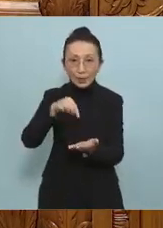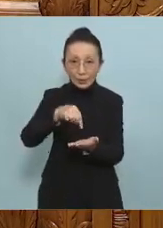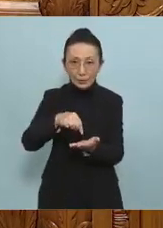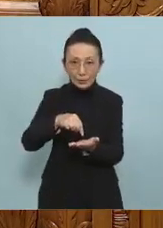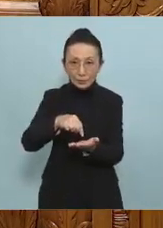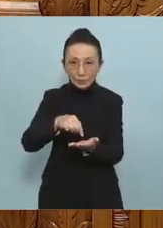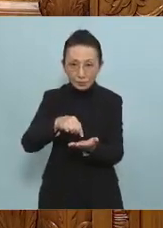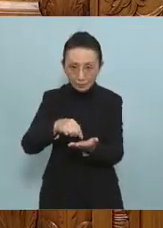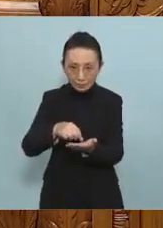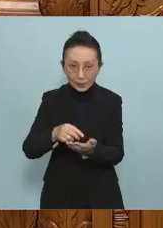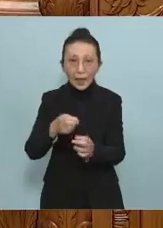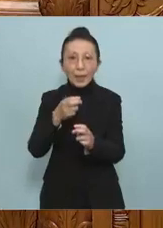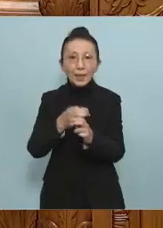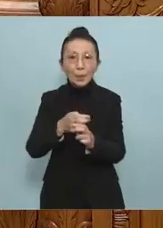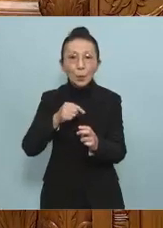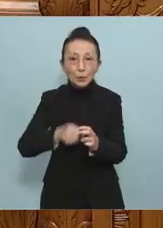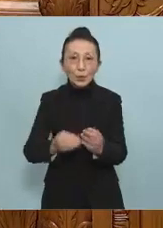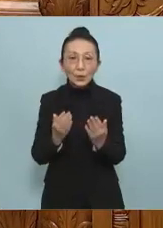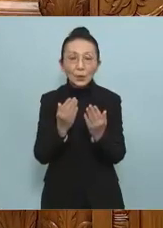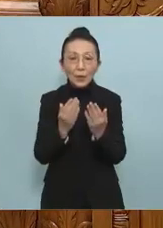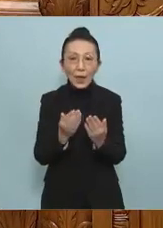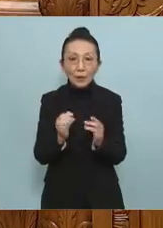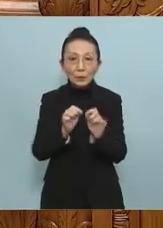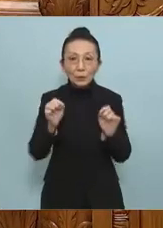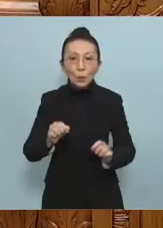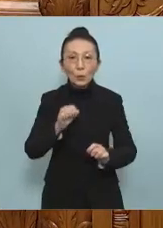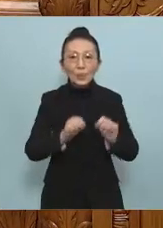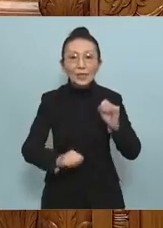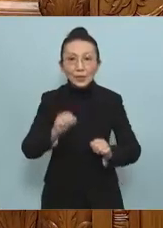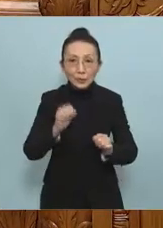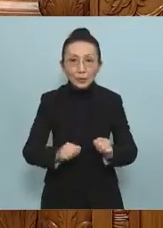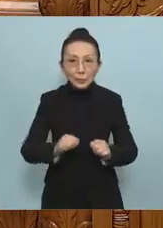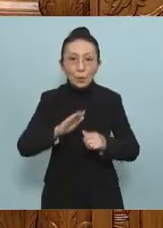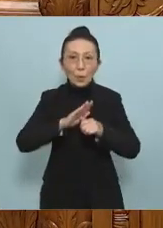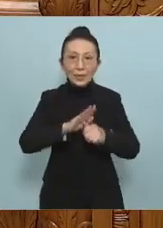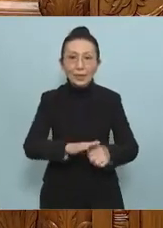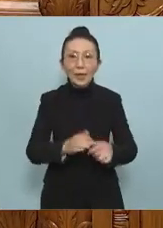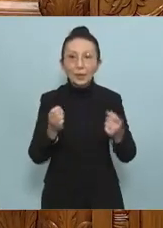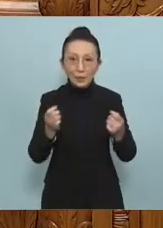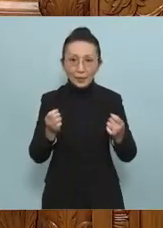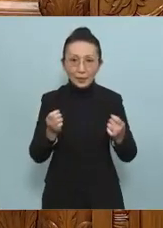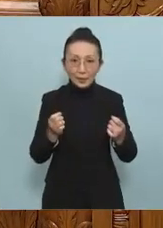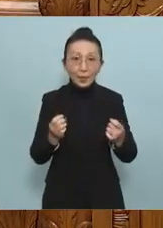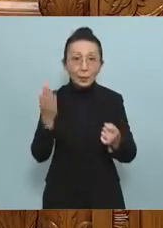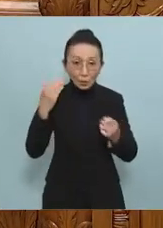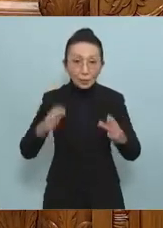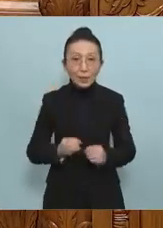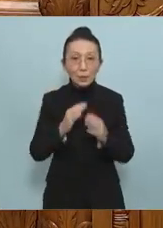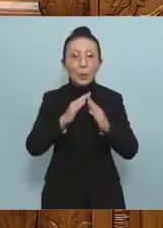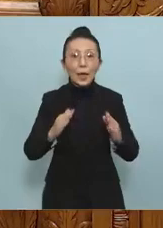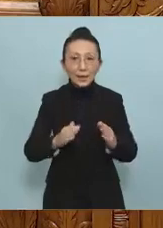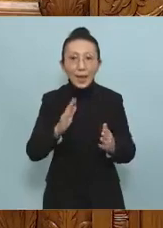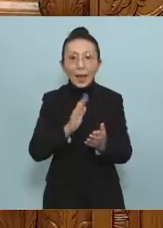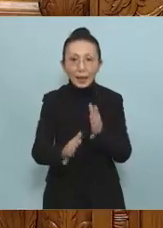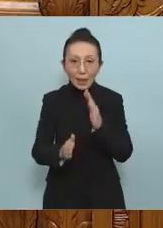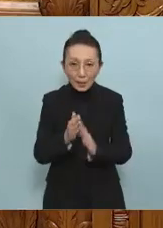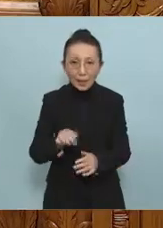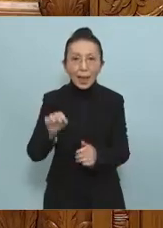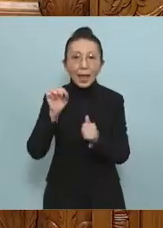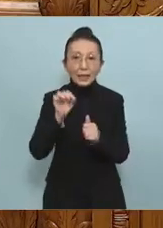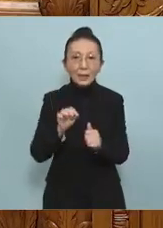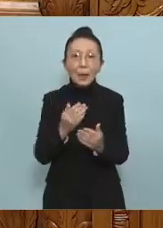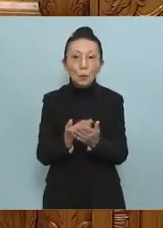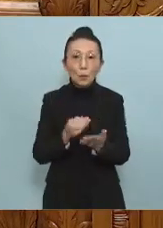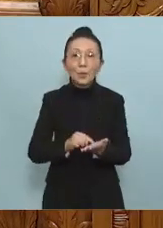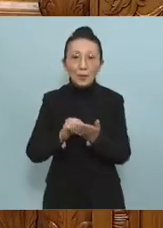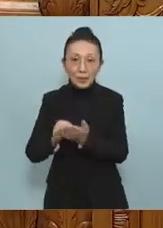問の自由への侵害そのものです。学術会議は今年の総会で改めて任命を求めています。官邸の違